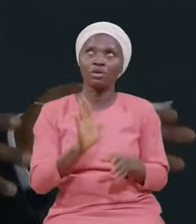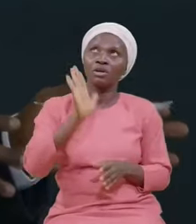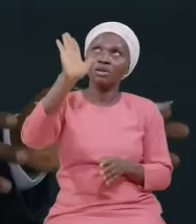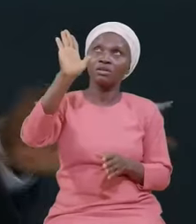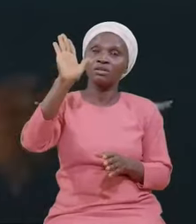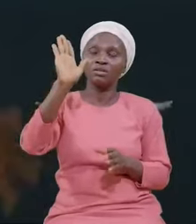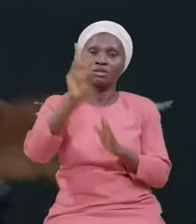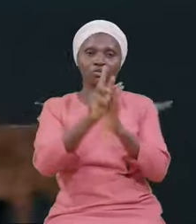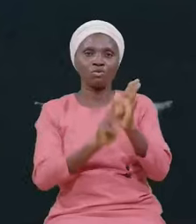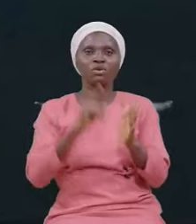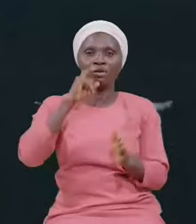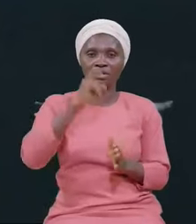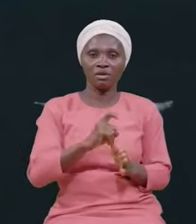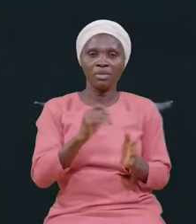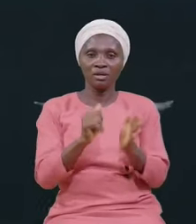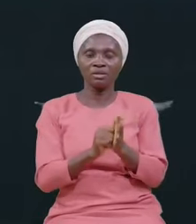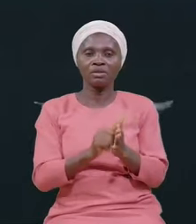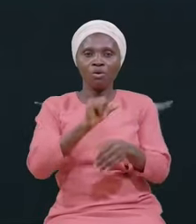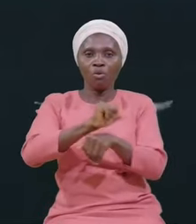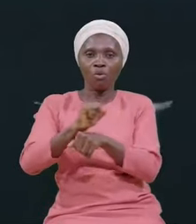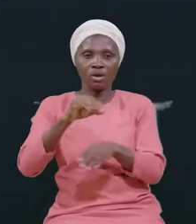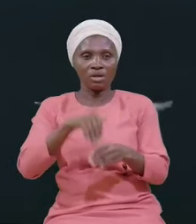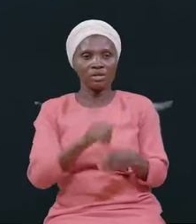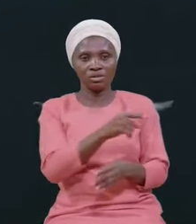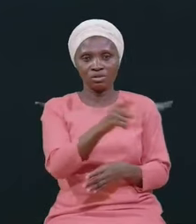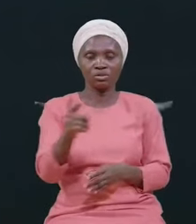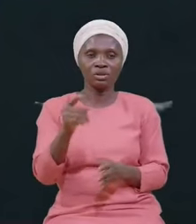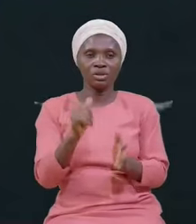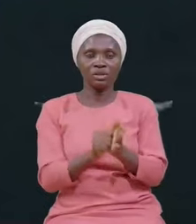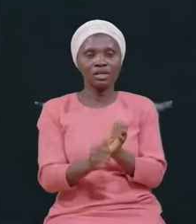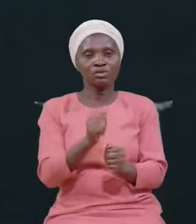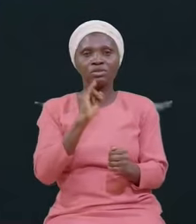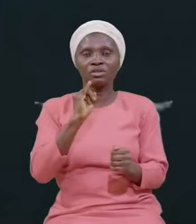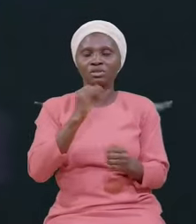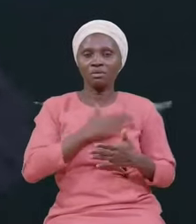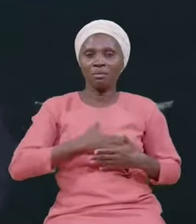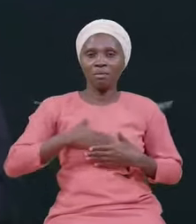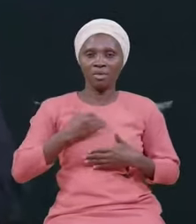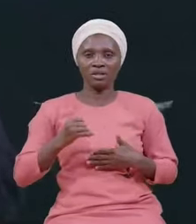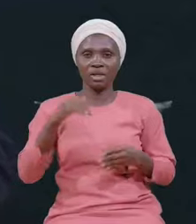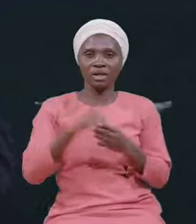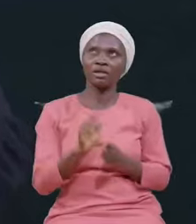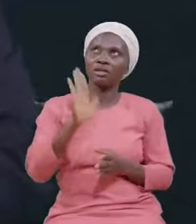vous ce qui lui est agréable par Jésus-Christ.